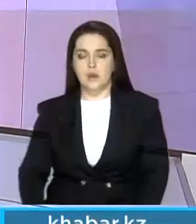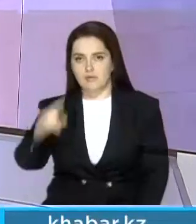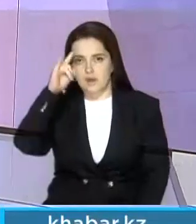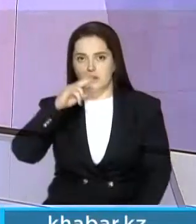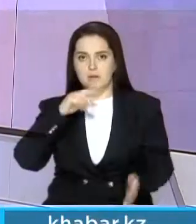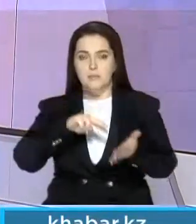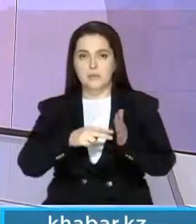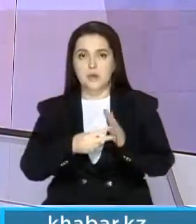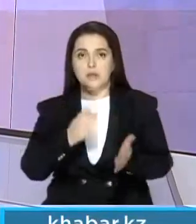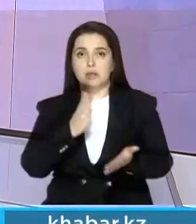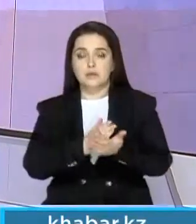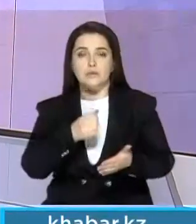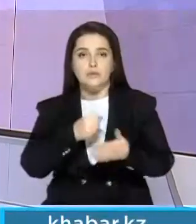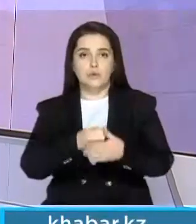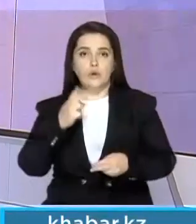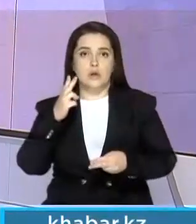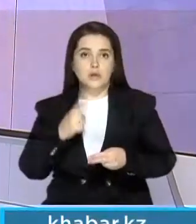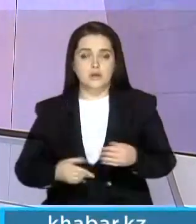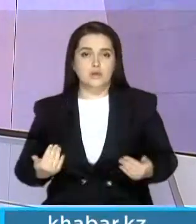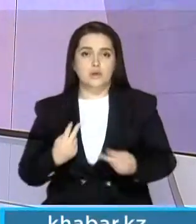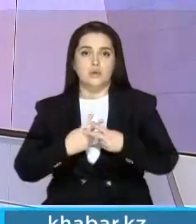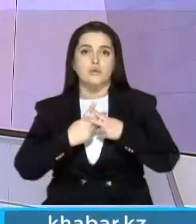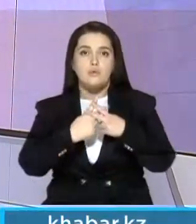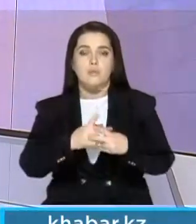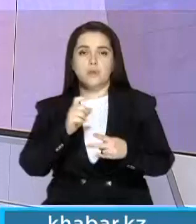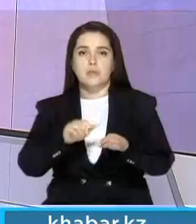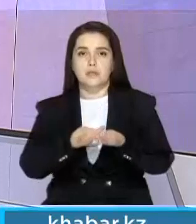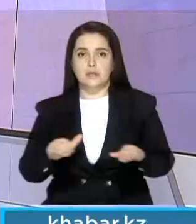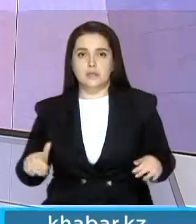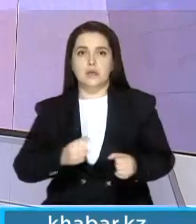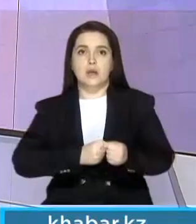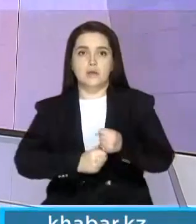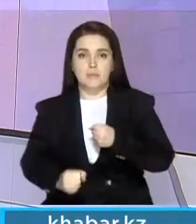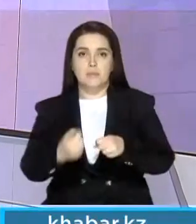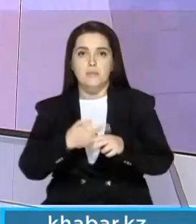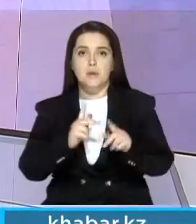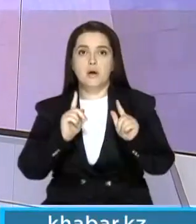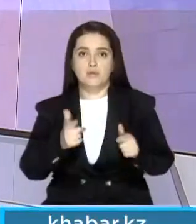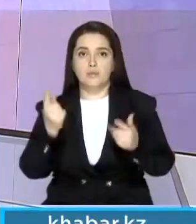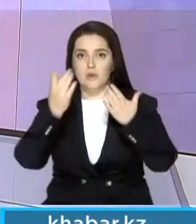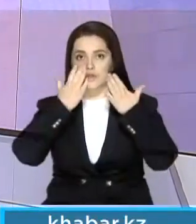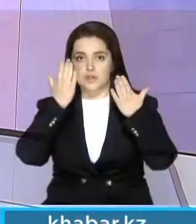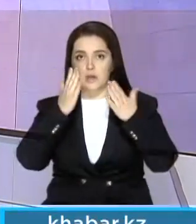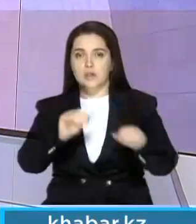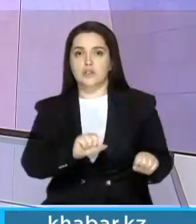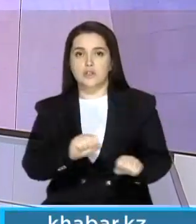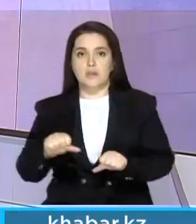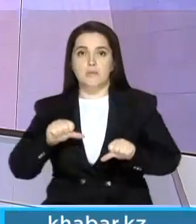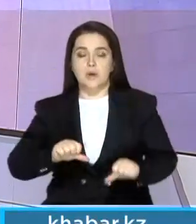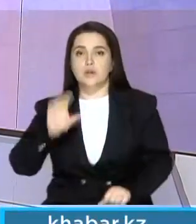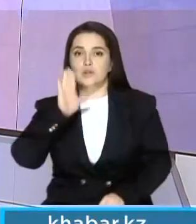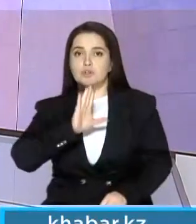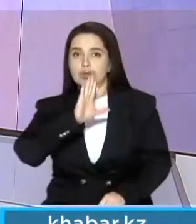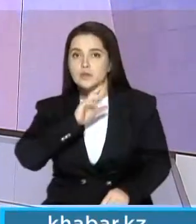В Казахстане планируют пожизненно лишать свободы за педофилию и убийство детей. Мажилисмены одобрили в первом чтении законопроект по защите прав женщин